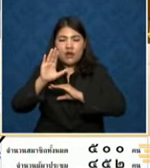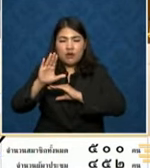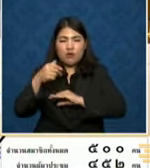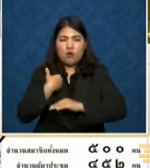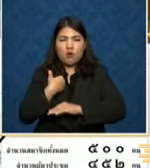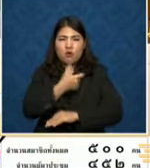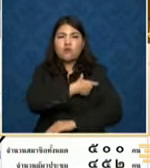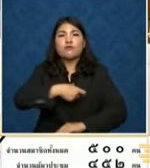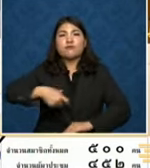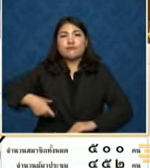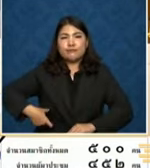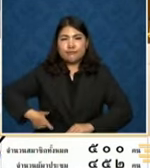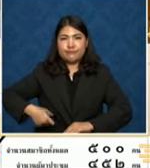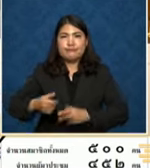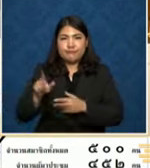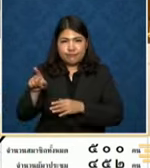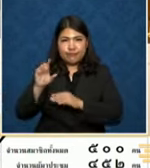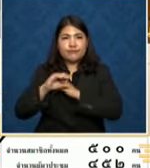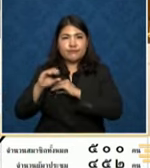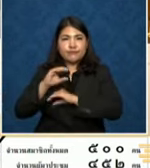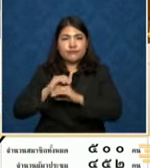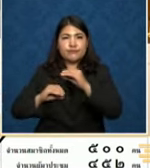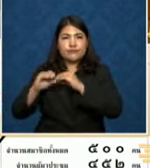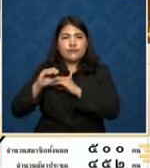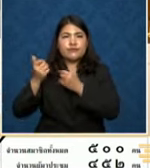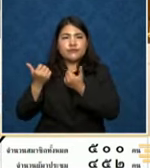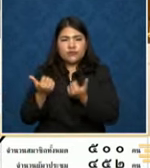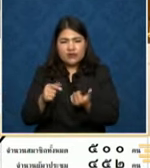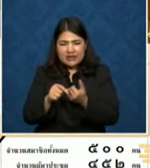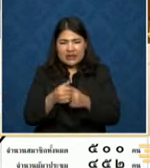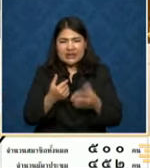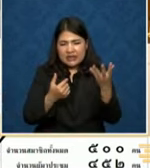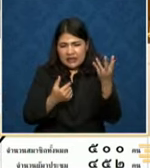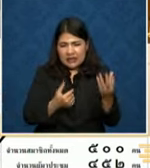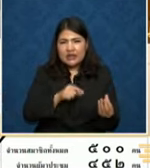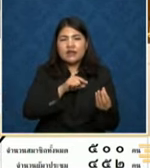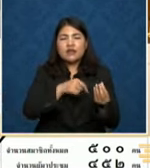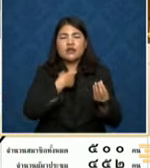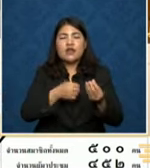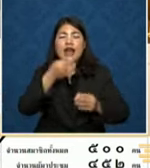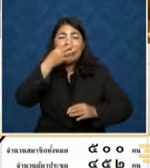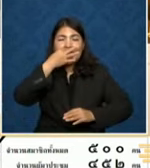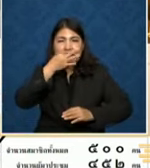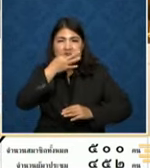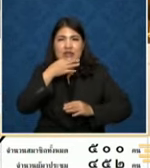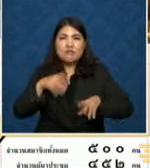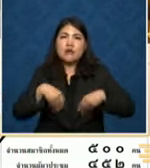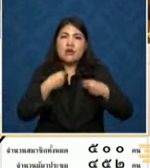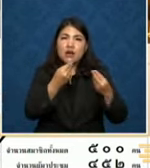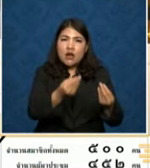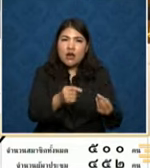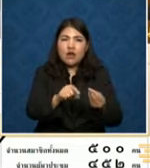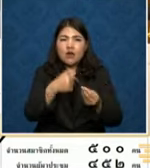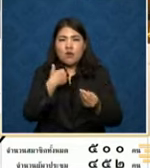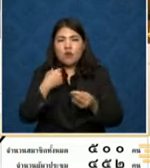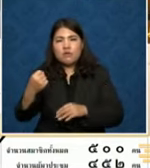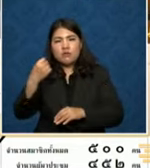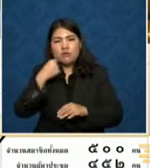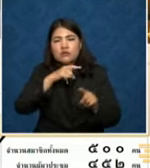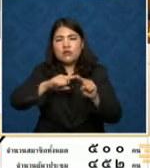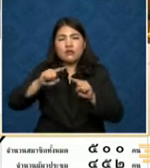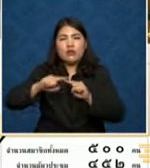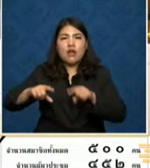ยู่หัวและที่เหลือเรากำลังจัดสรรประมาณเข้าไปช่วยเสริมอาชีพใหม่ให้พวกเขาสร้างความจีรังยั่งยืนให้พวกเ